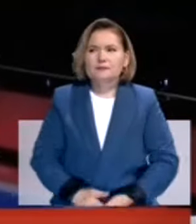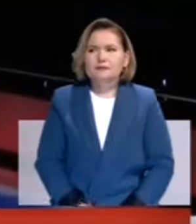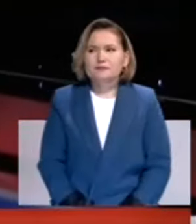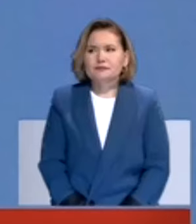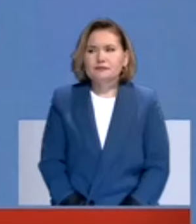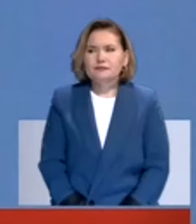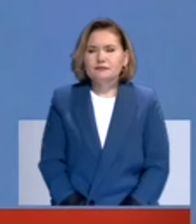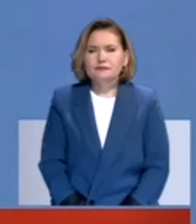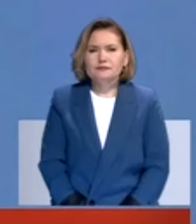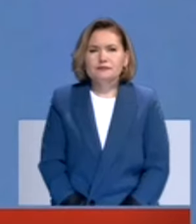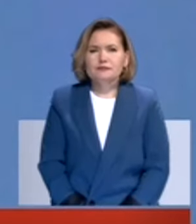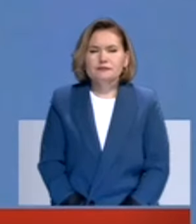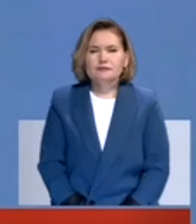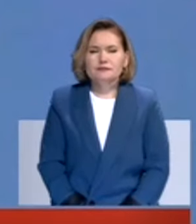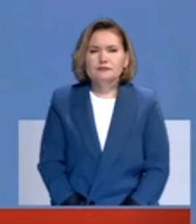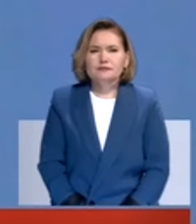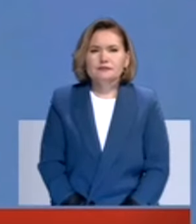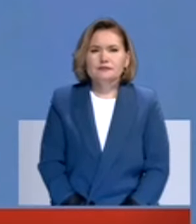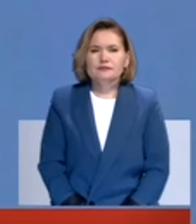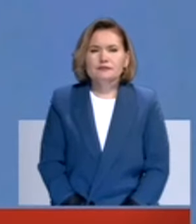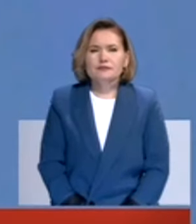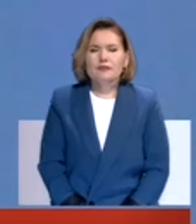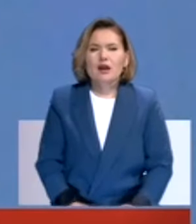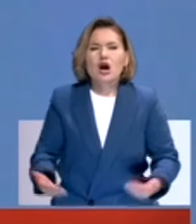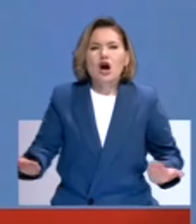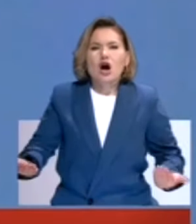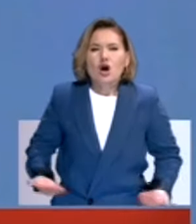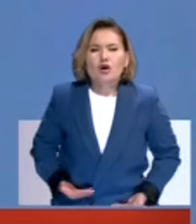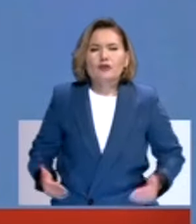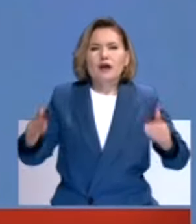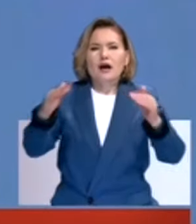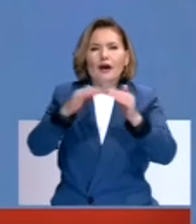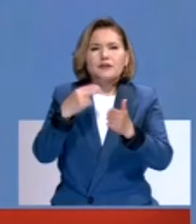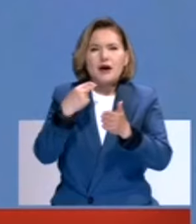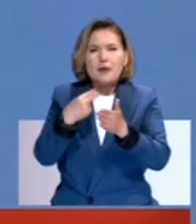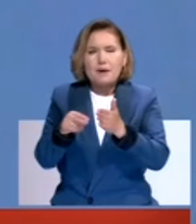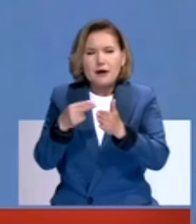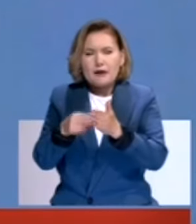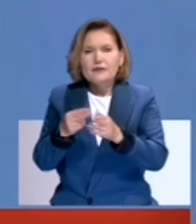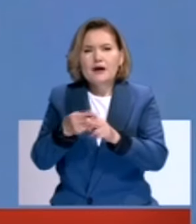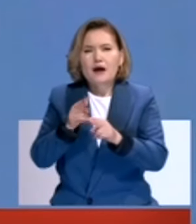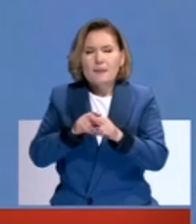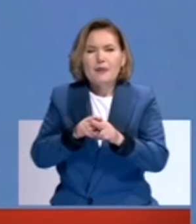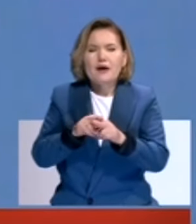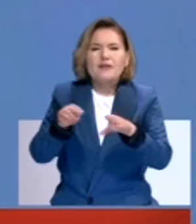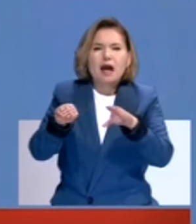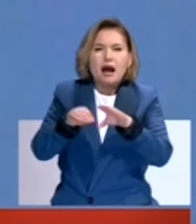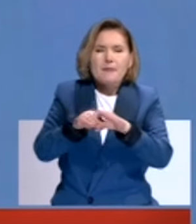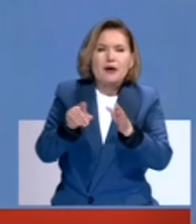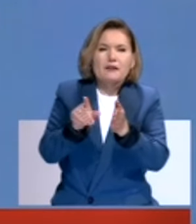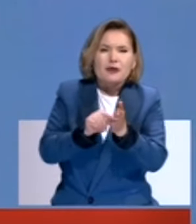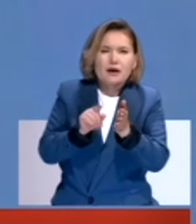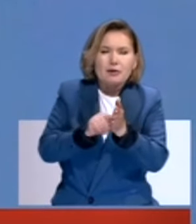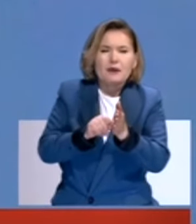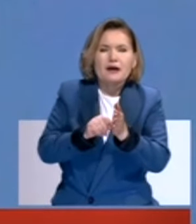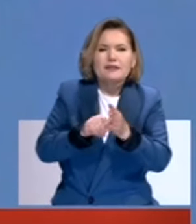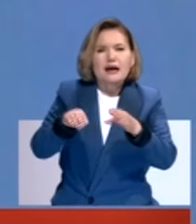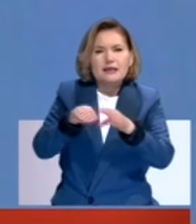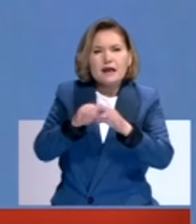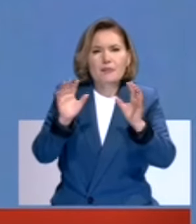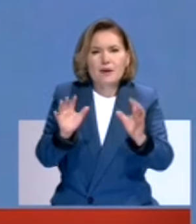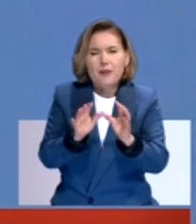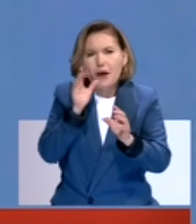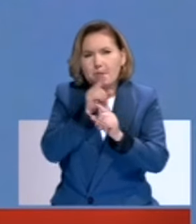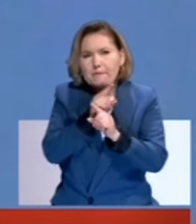телеарнасы. Ел жаңалықтарын оралайық. Тұрғын үй сатып алу мақсатындағы бір жолғы зейнетақы төлемдерінің депозитте